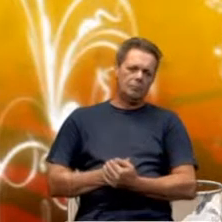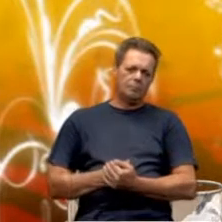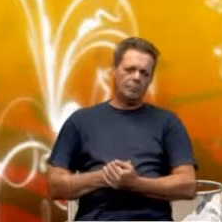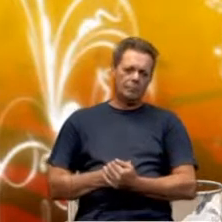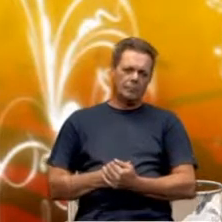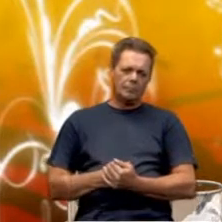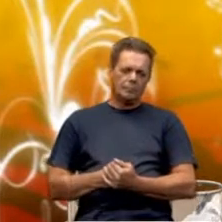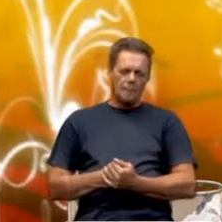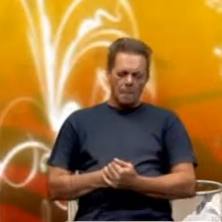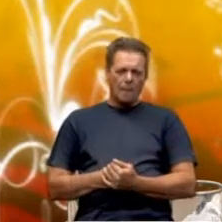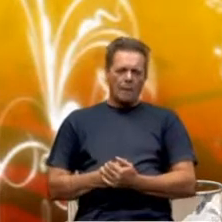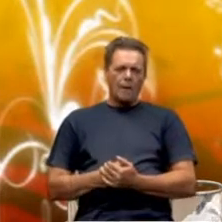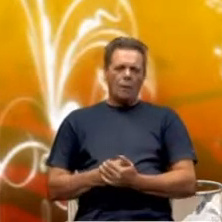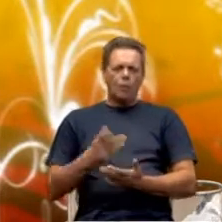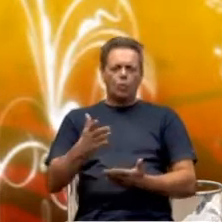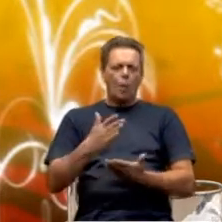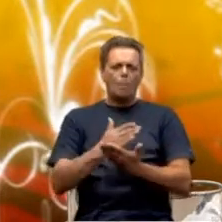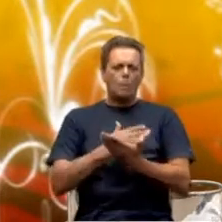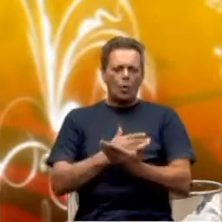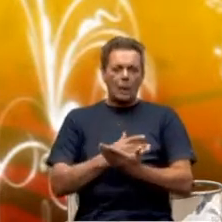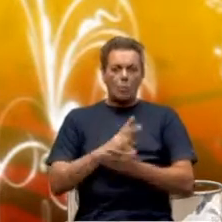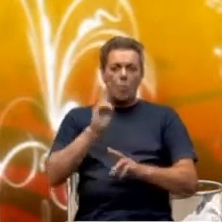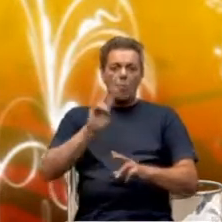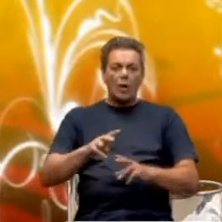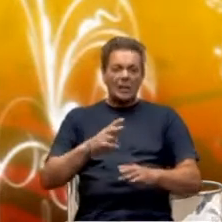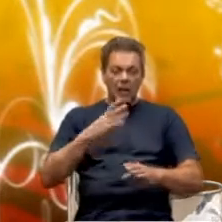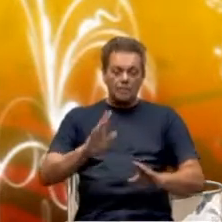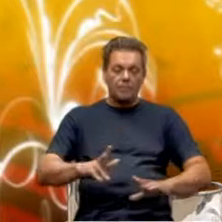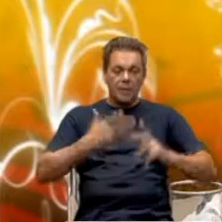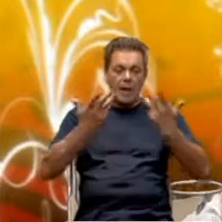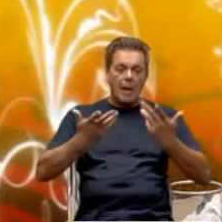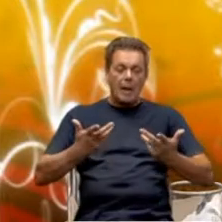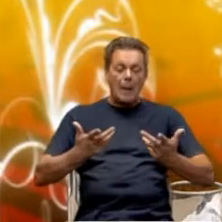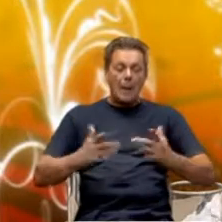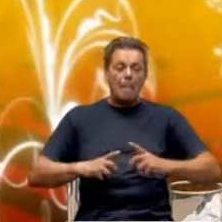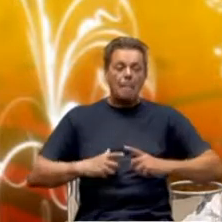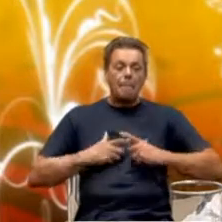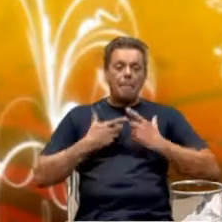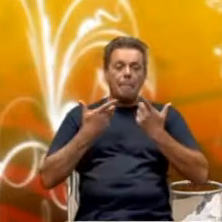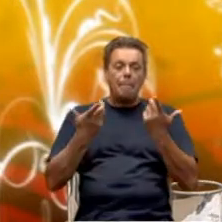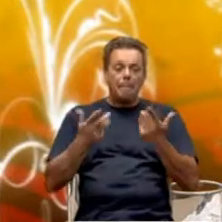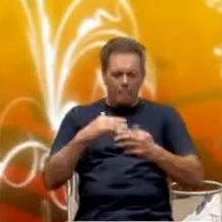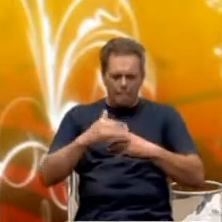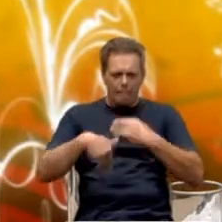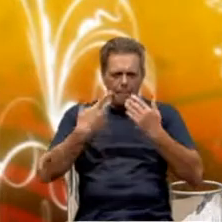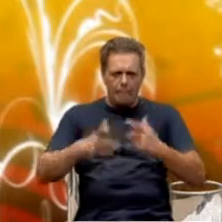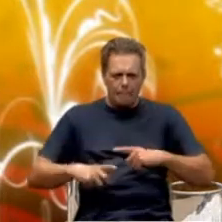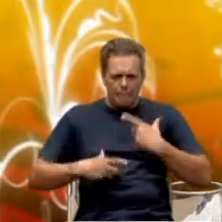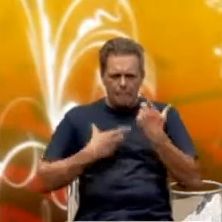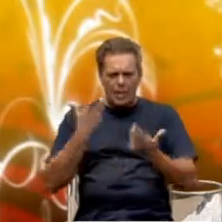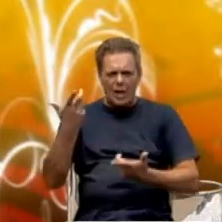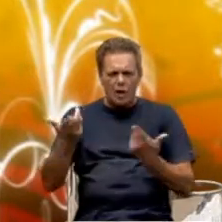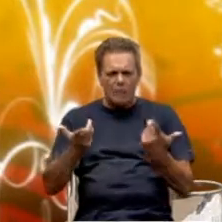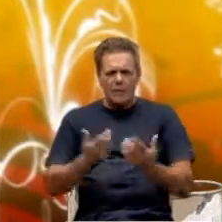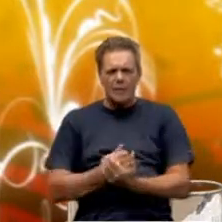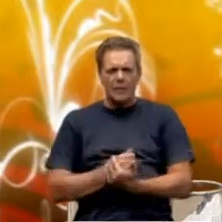survivor, nadživjeti, jel da, preživjeti. Jel to tako? Da. Na našem jeziku ovo je francuski malo iskrivljeni.